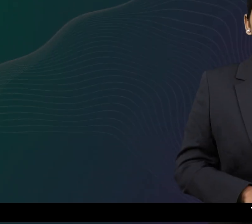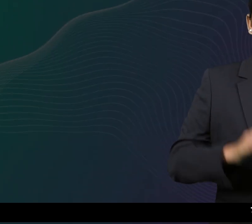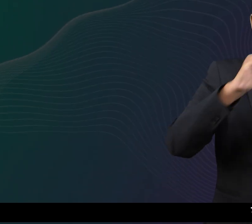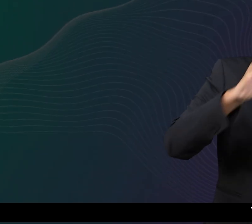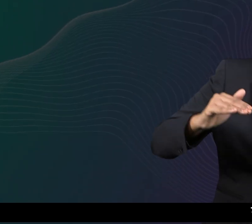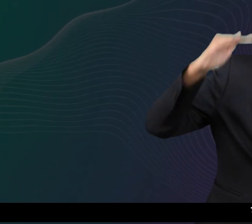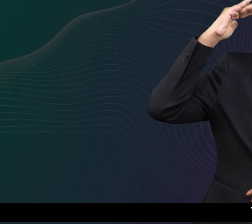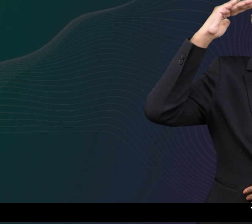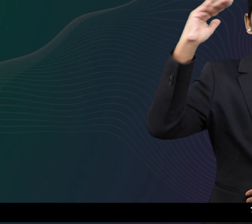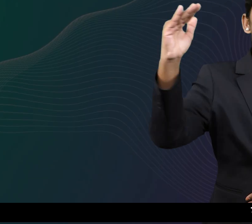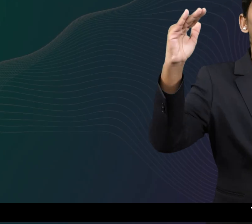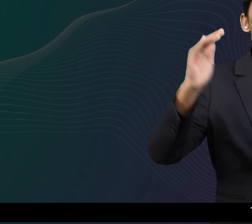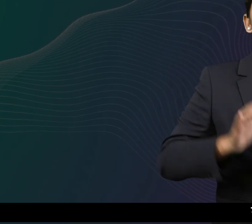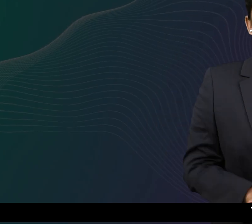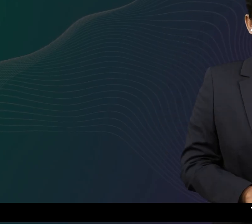नमस्ते बच्चों।